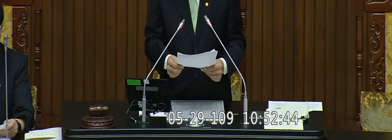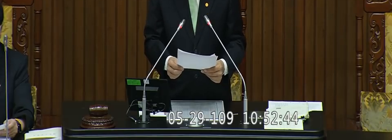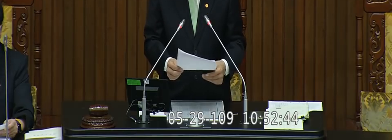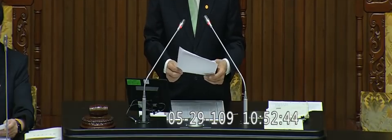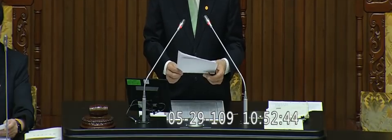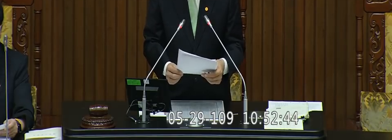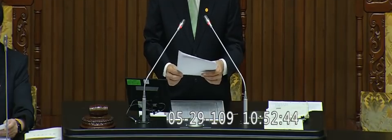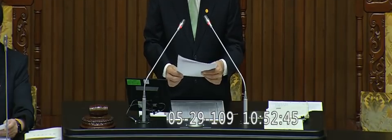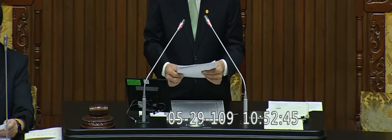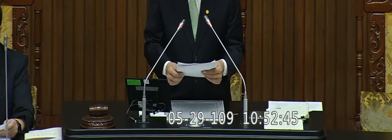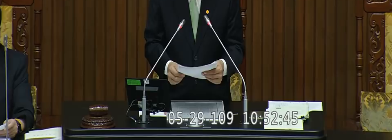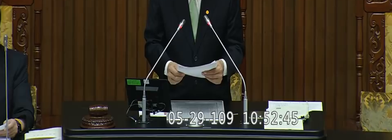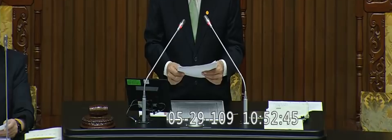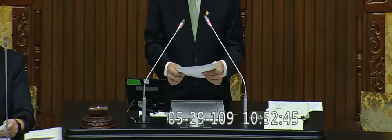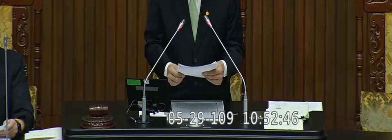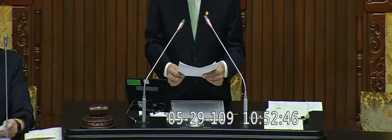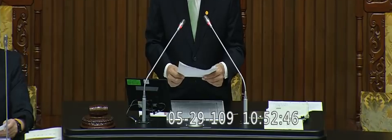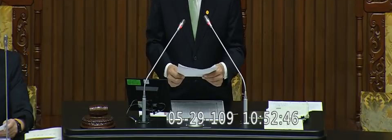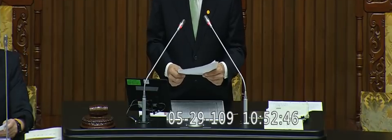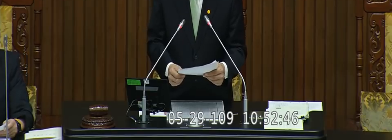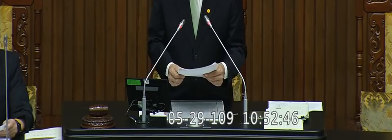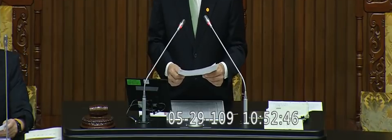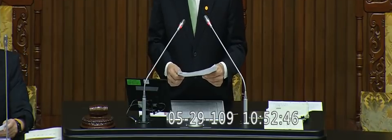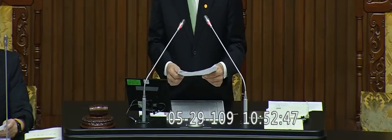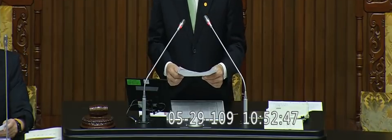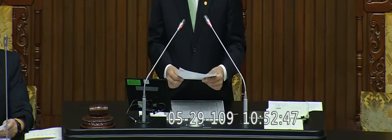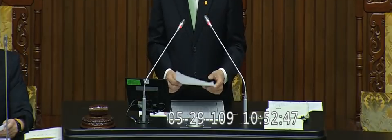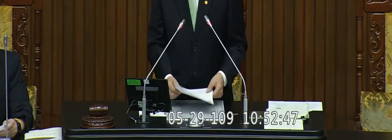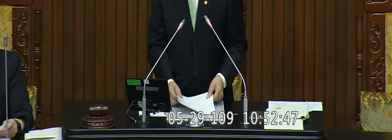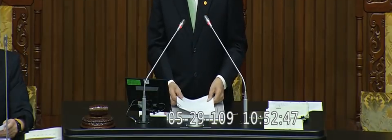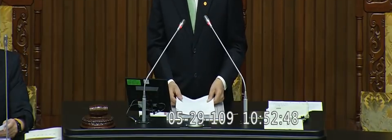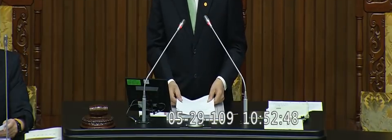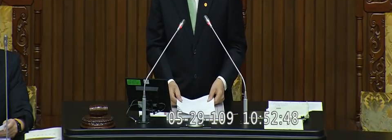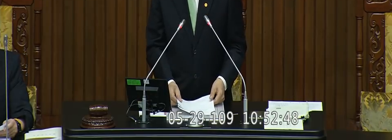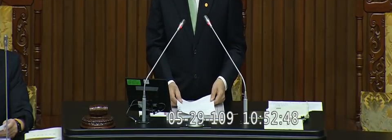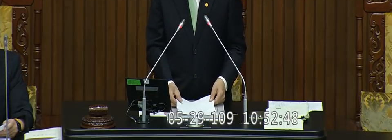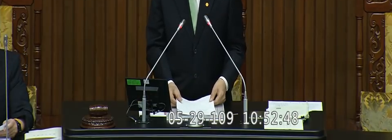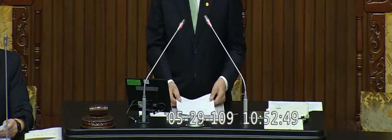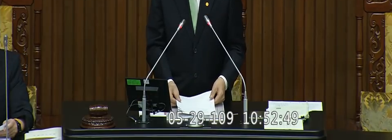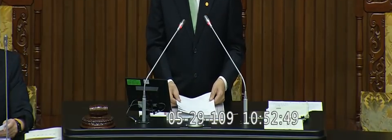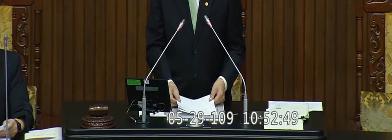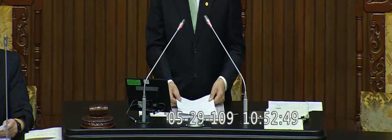询，请行政院苏院长报告。